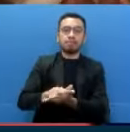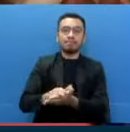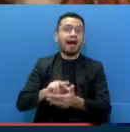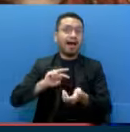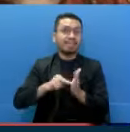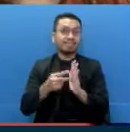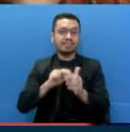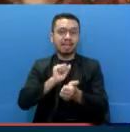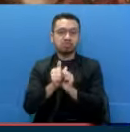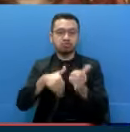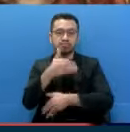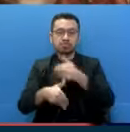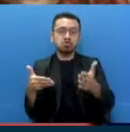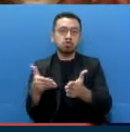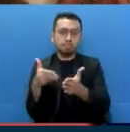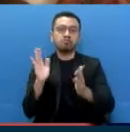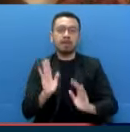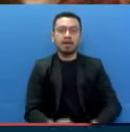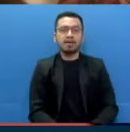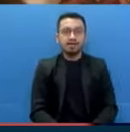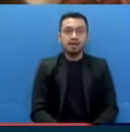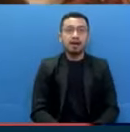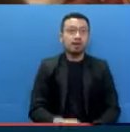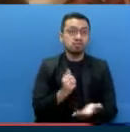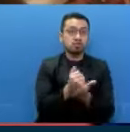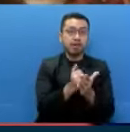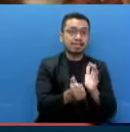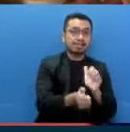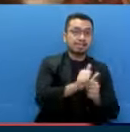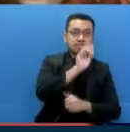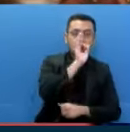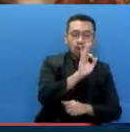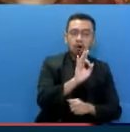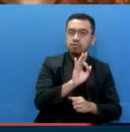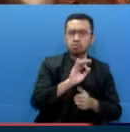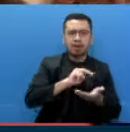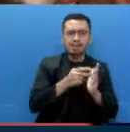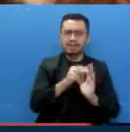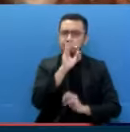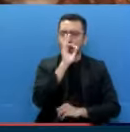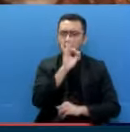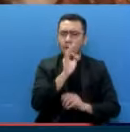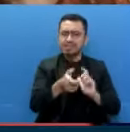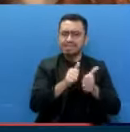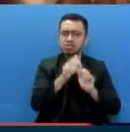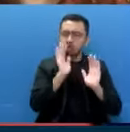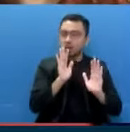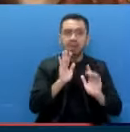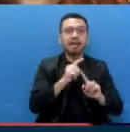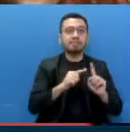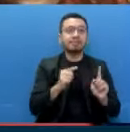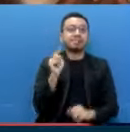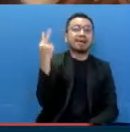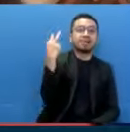soal apa eh tes kebohongan saja tapi juga misalnya kalau terkait dengan e hal yang dialami oleh PG kemarin yakni eh asesmen